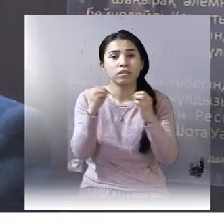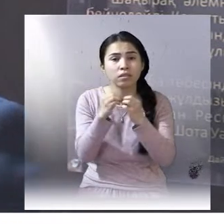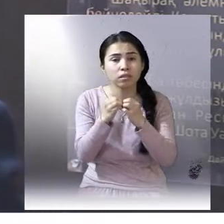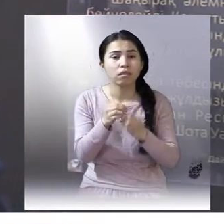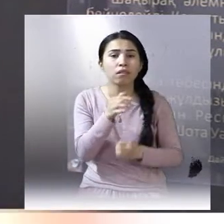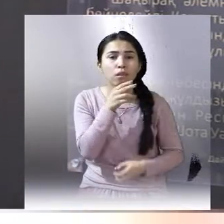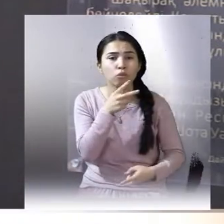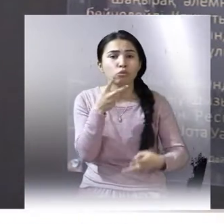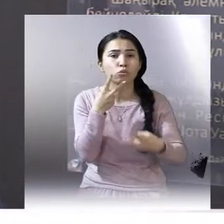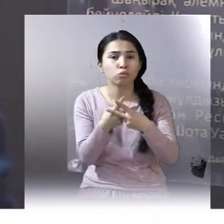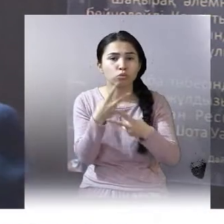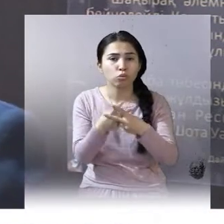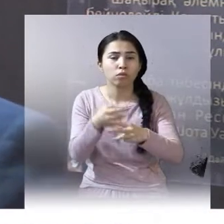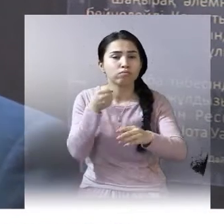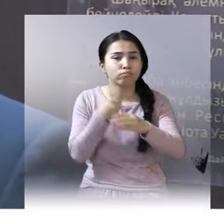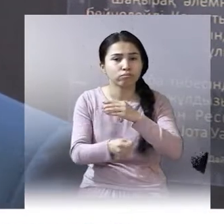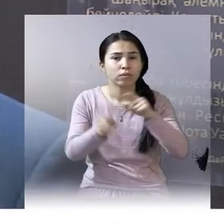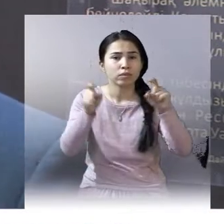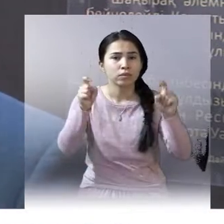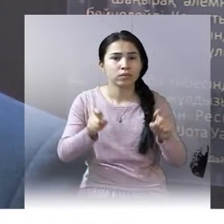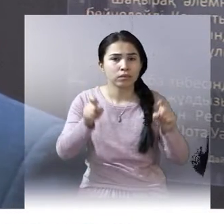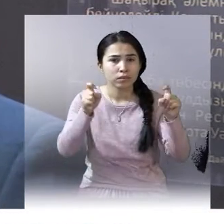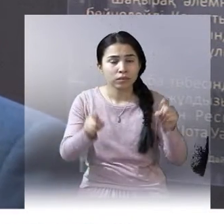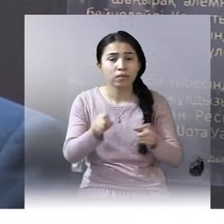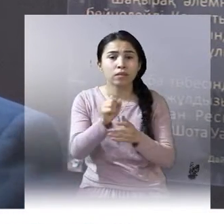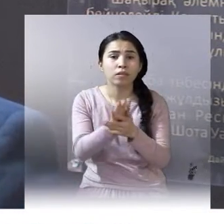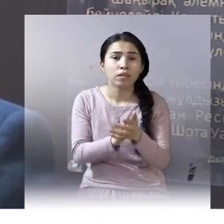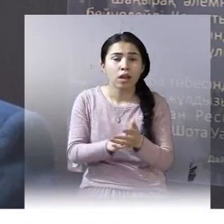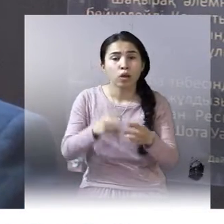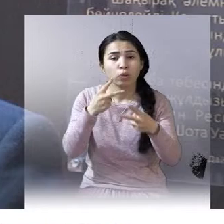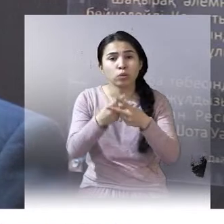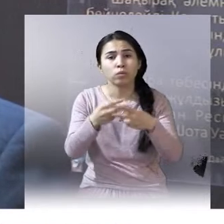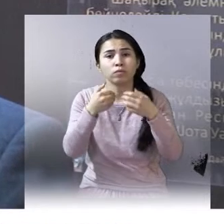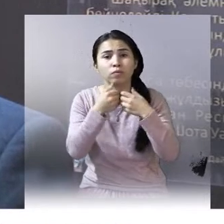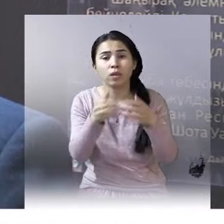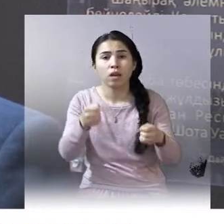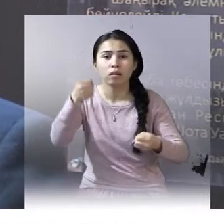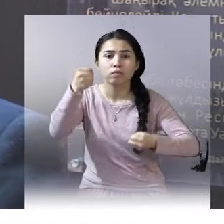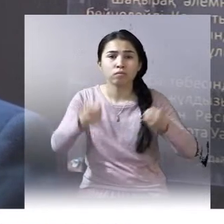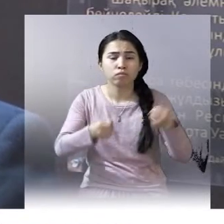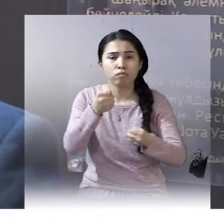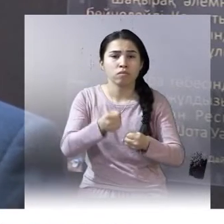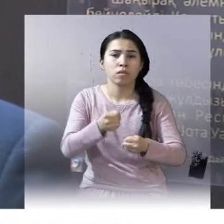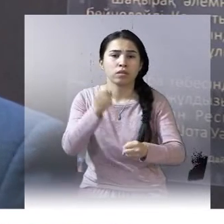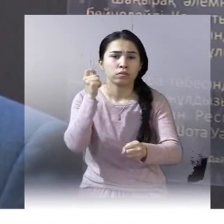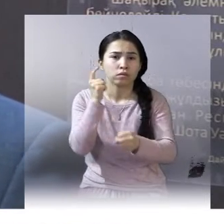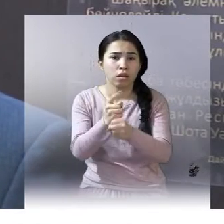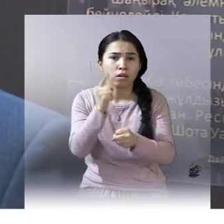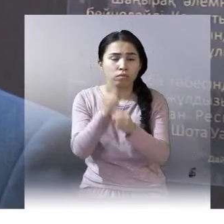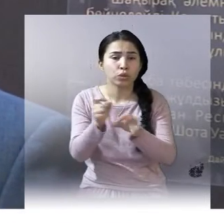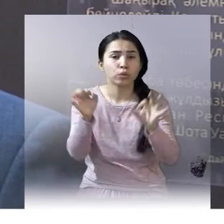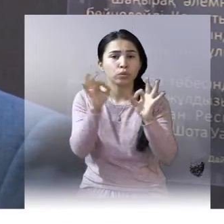актілерге сыбайлас жемқорлыққа қарсы бағытталған экспертиза сараптама жүргізуге заңнамаға өзгерістер енгізілген болатын. Енді осы жылдан